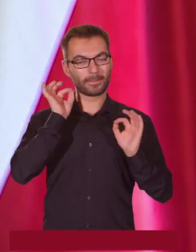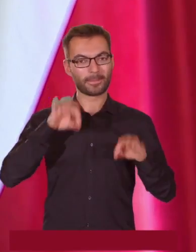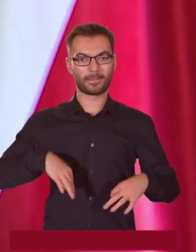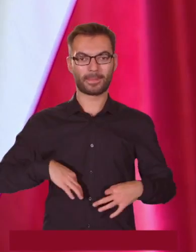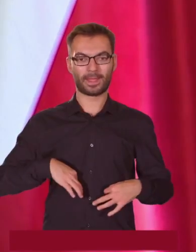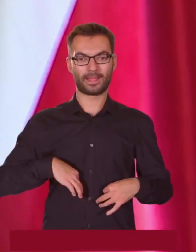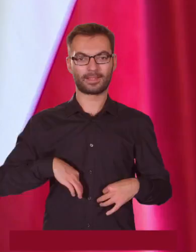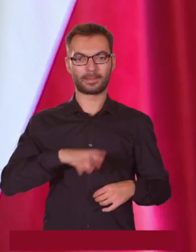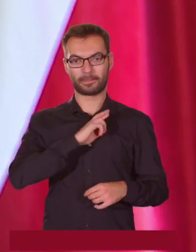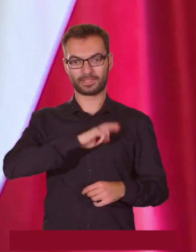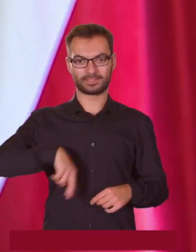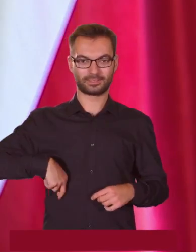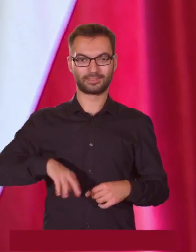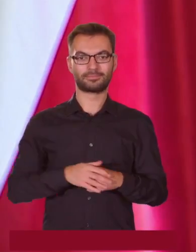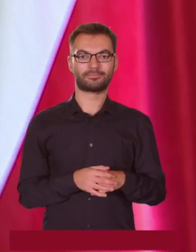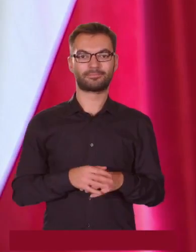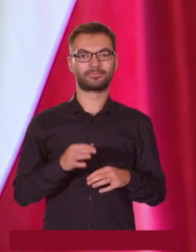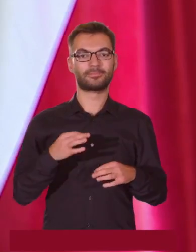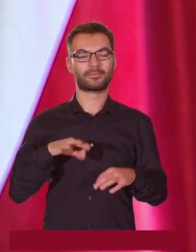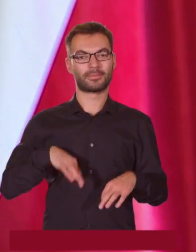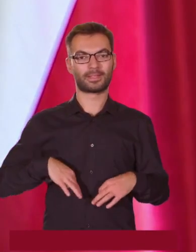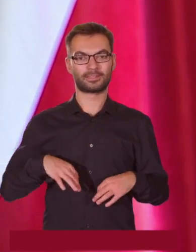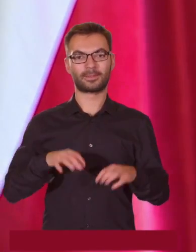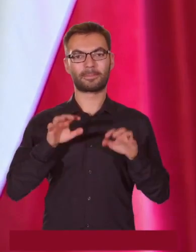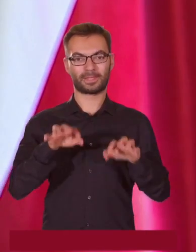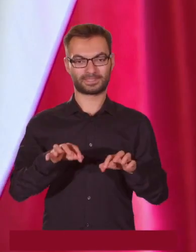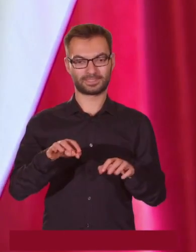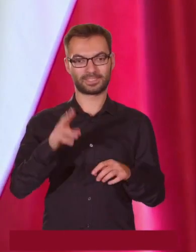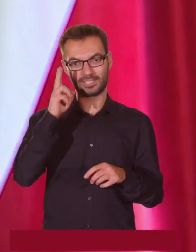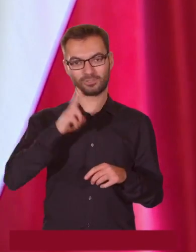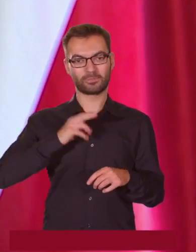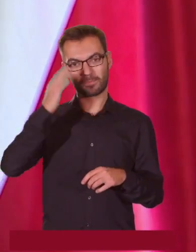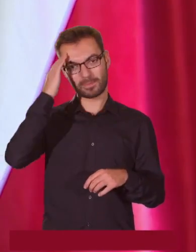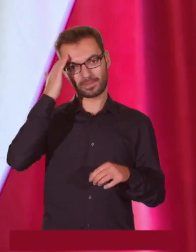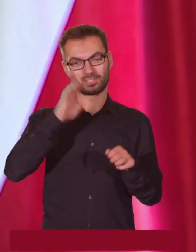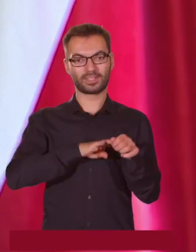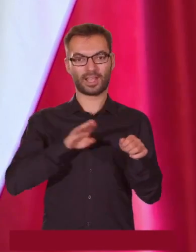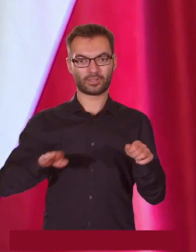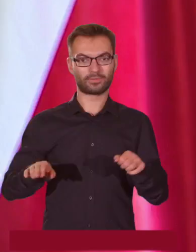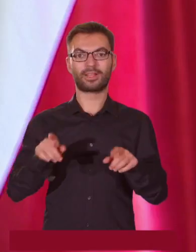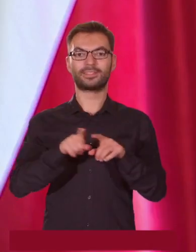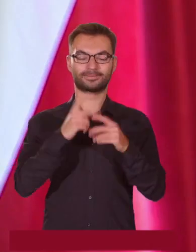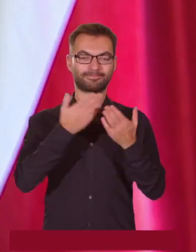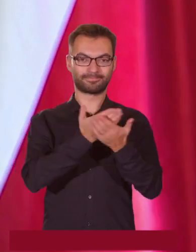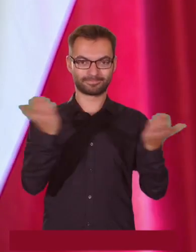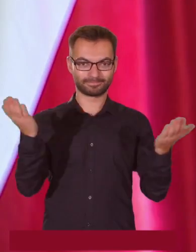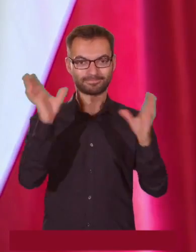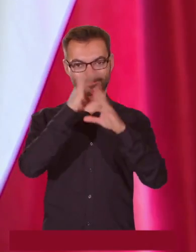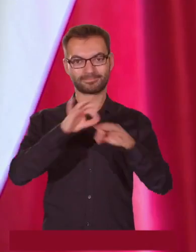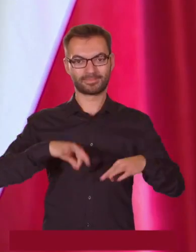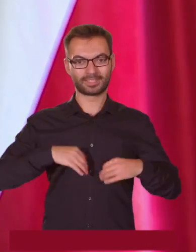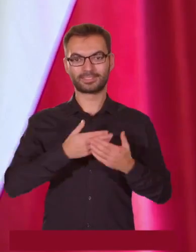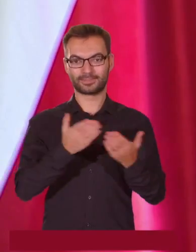Szanowny Panie Prezesie Instytutu Pamięci Narodowej, a przede wszystkim szanowni państwo, panie i